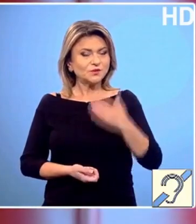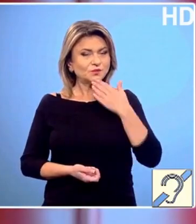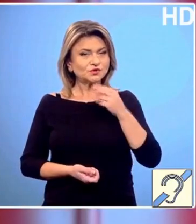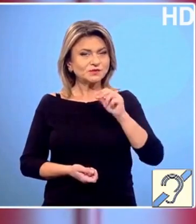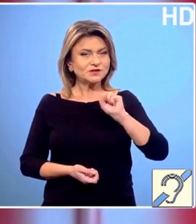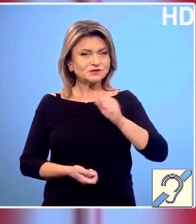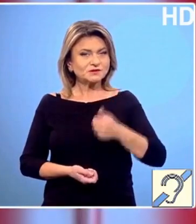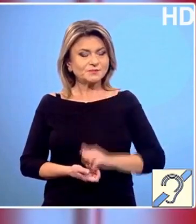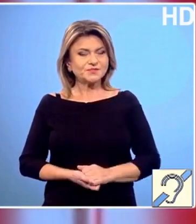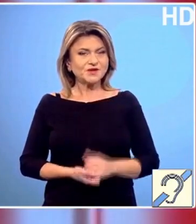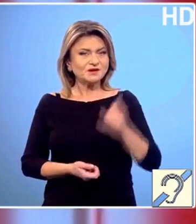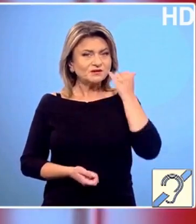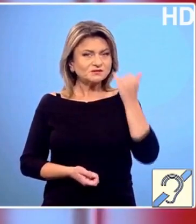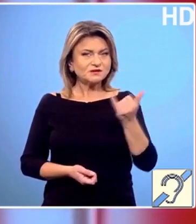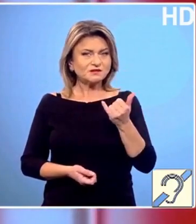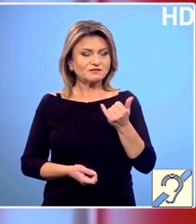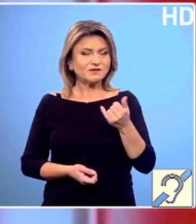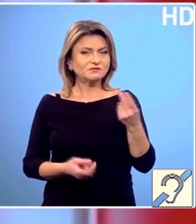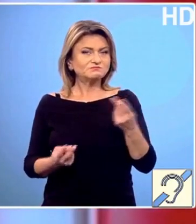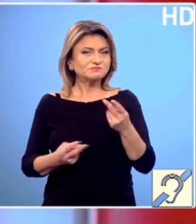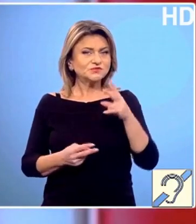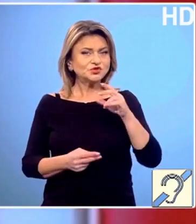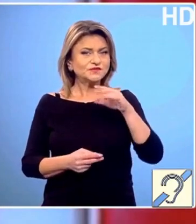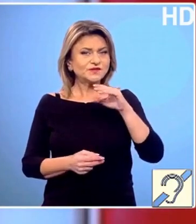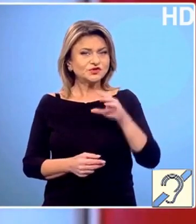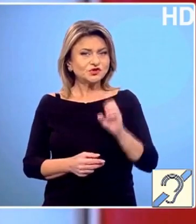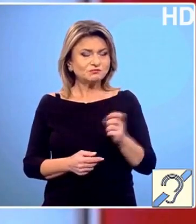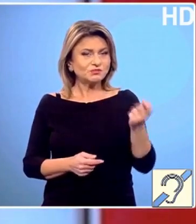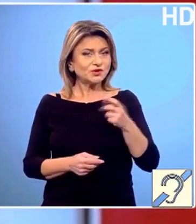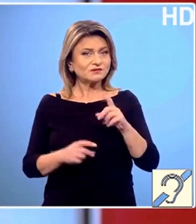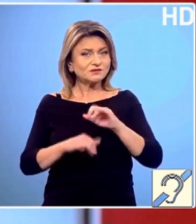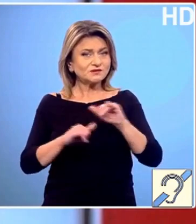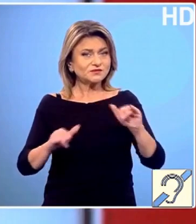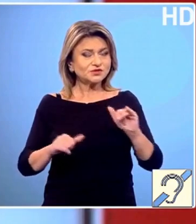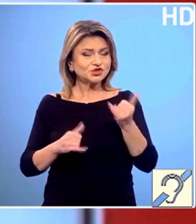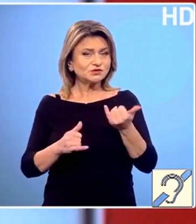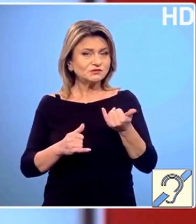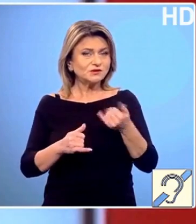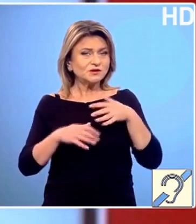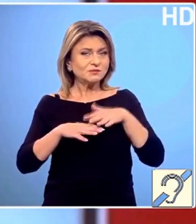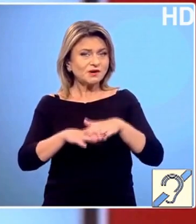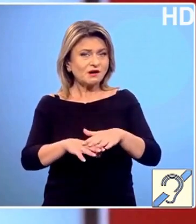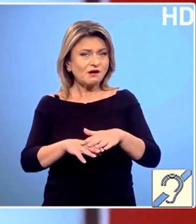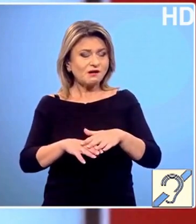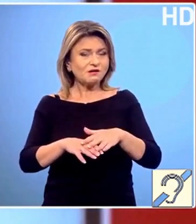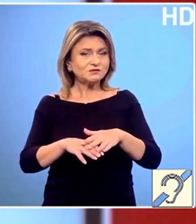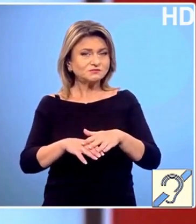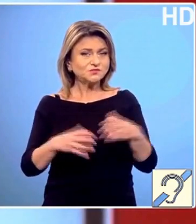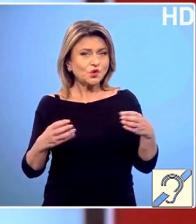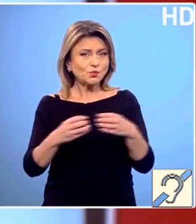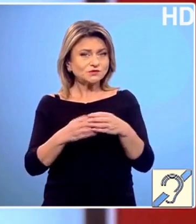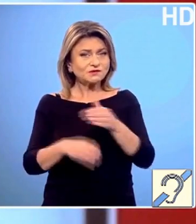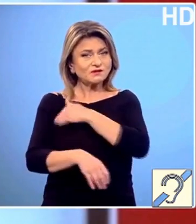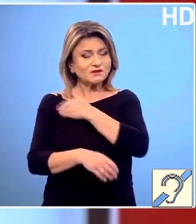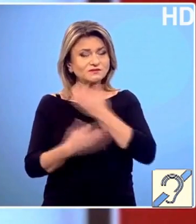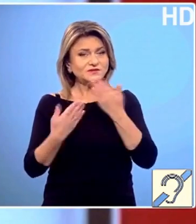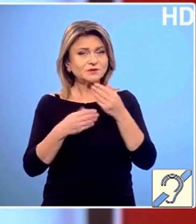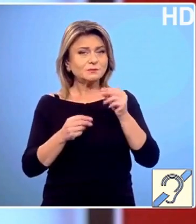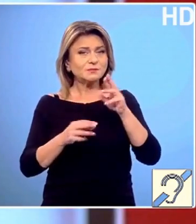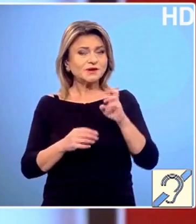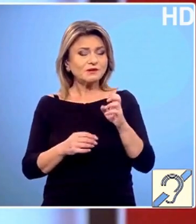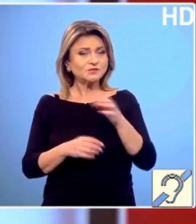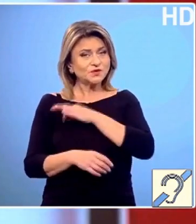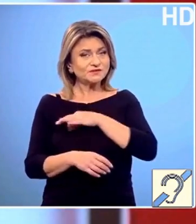Mulțumesc, Denisa. Inițiativele civice, proiecte de dezvoltare și de implicare în comunitatea elevilor din învățământul preuniversitar